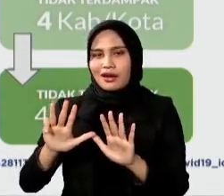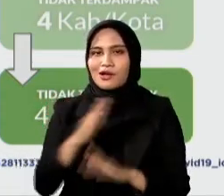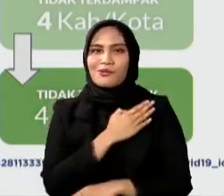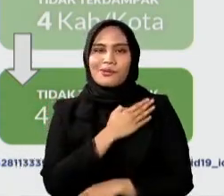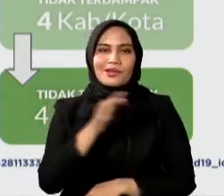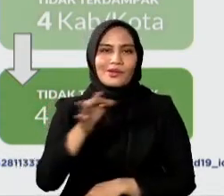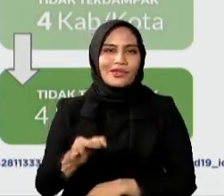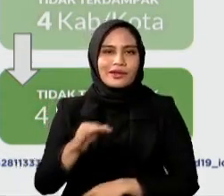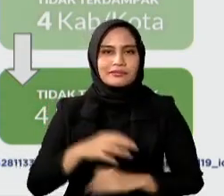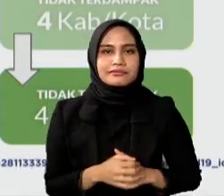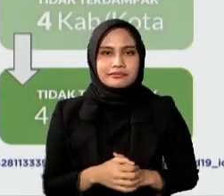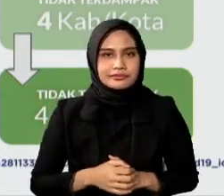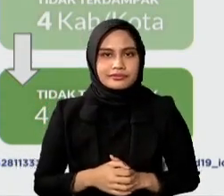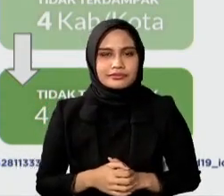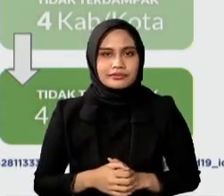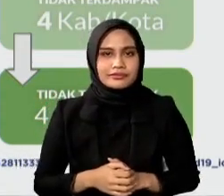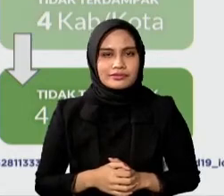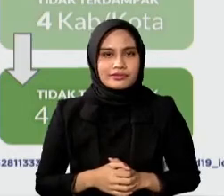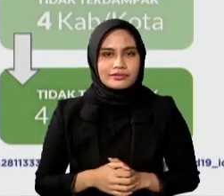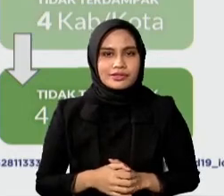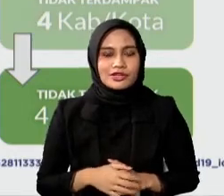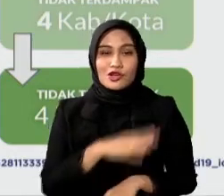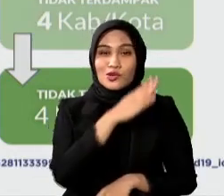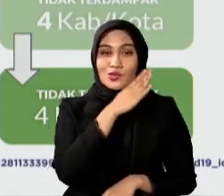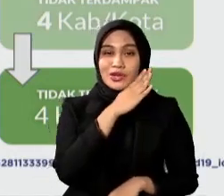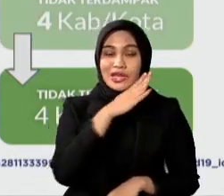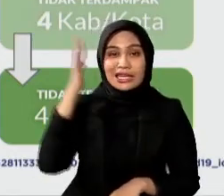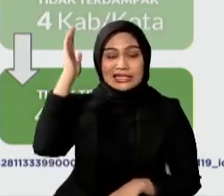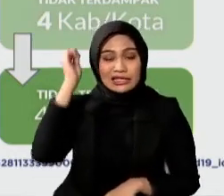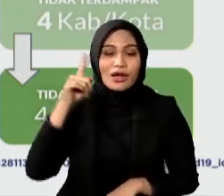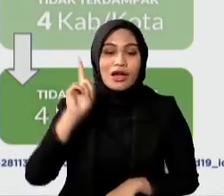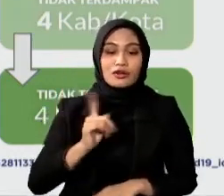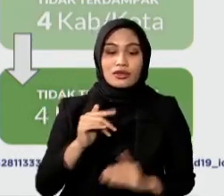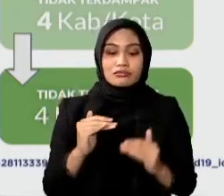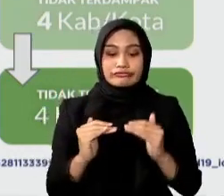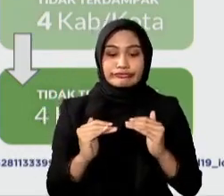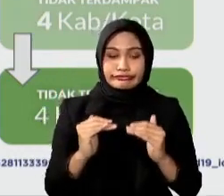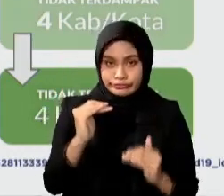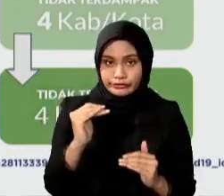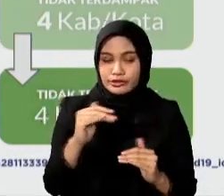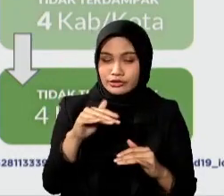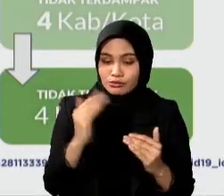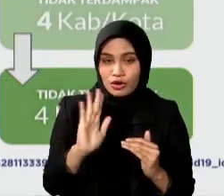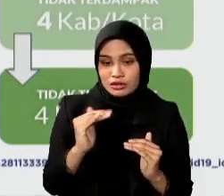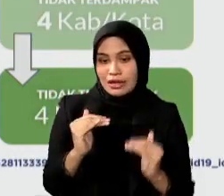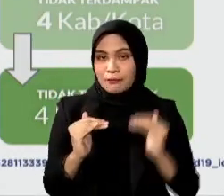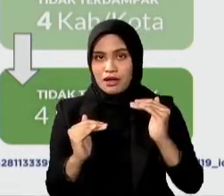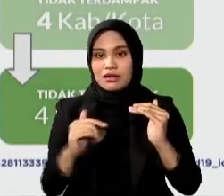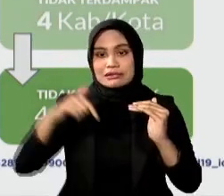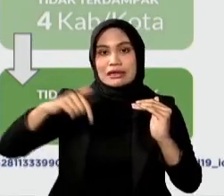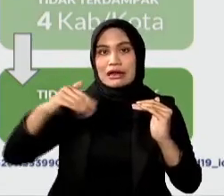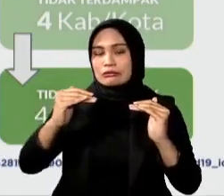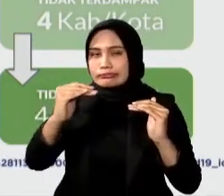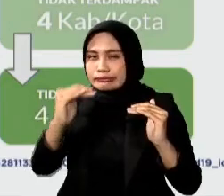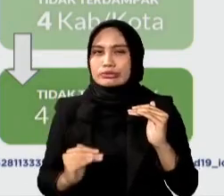kota sebaliknya zona kuning dan zona hijau yang seharusnya terus diupayakan agar bertambah jumlahnya malah